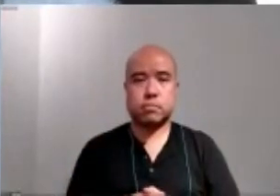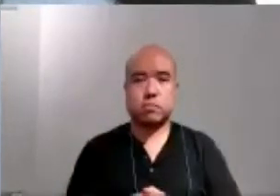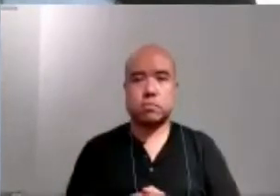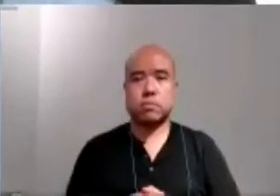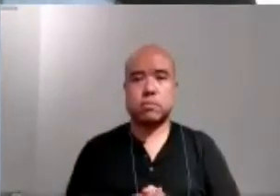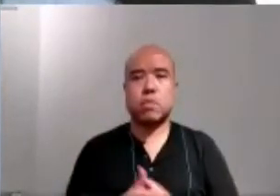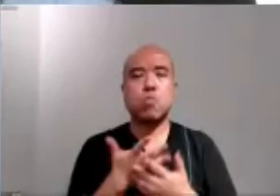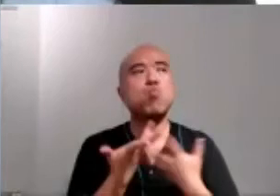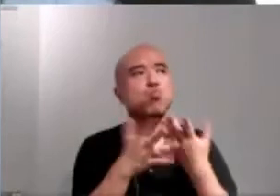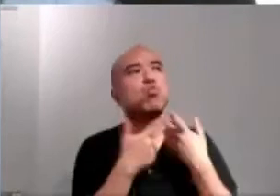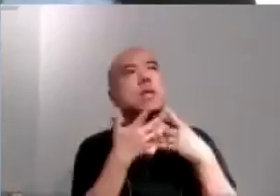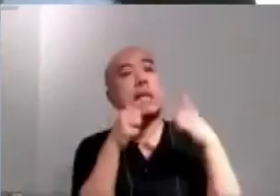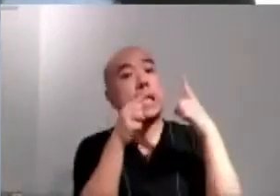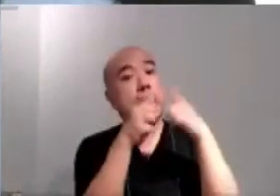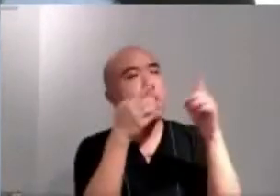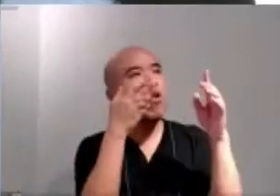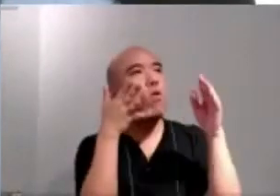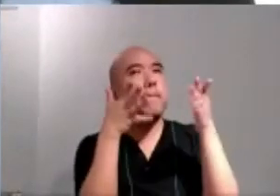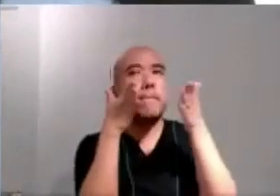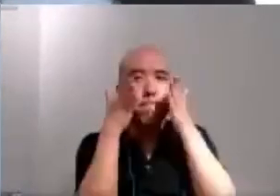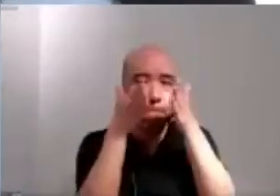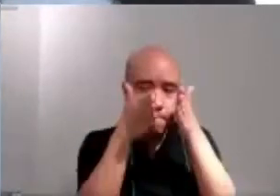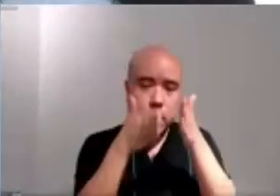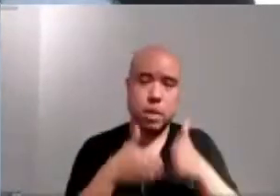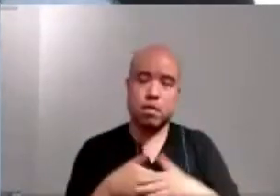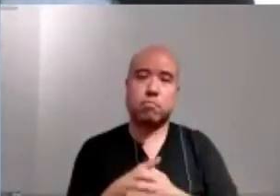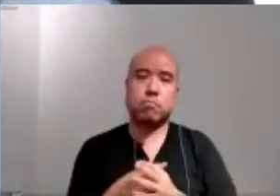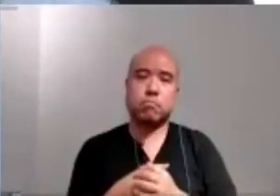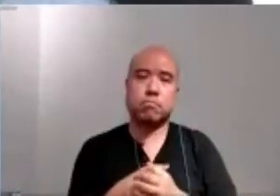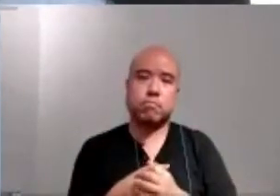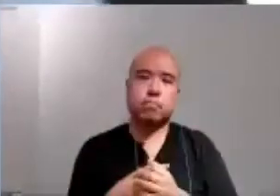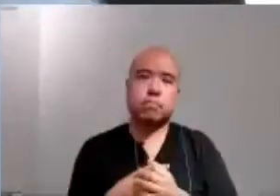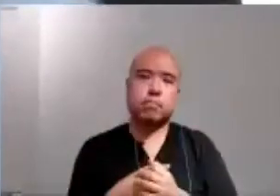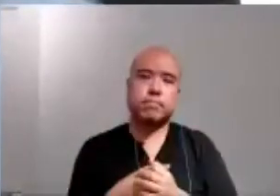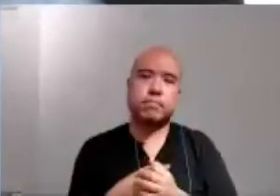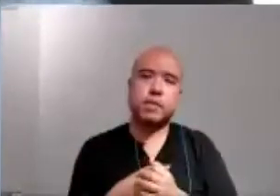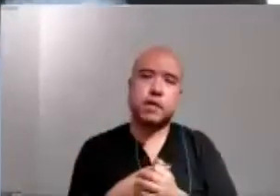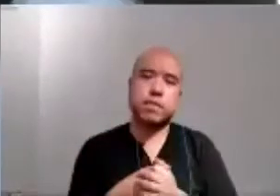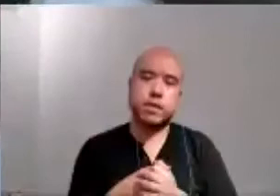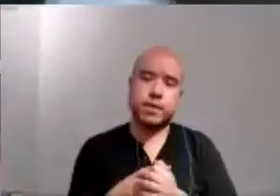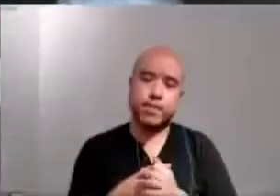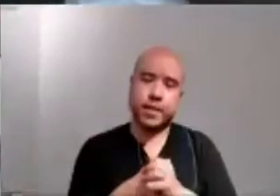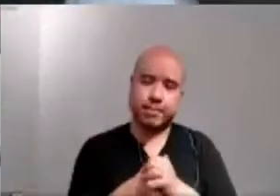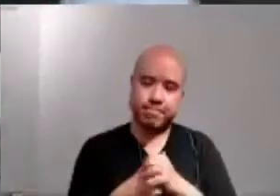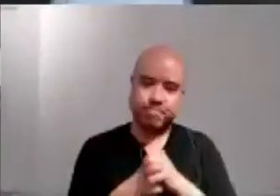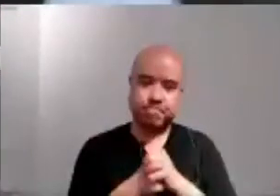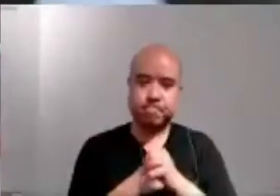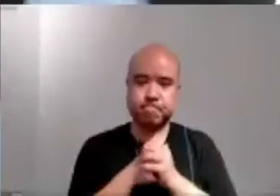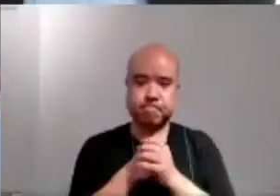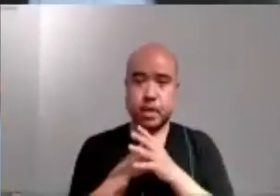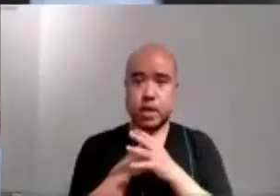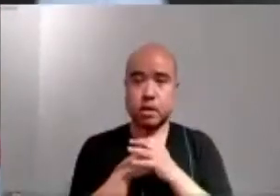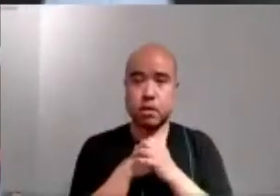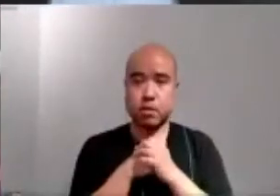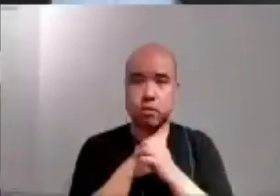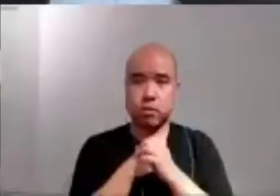埋跨界合作嘅精神。咁以下就交俾下一位同學。 咁